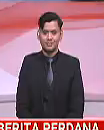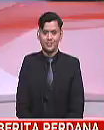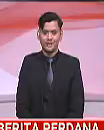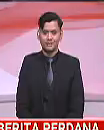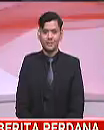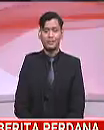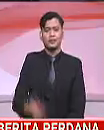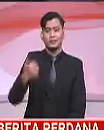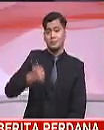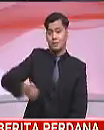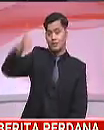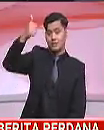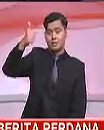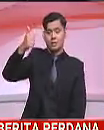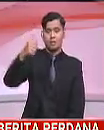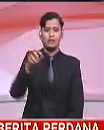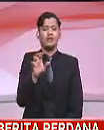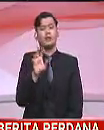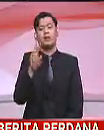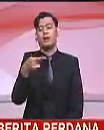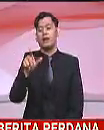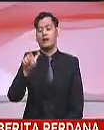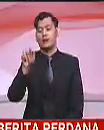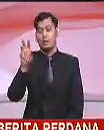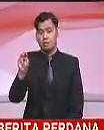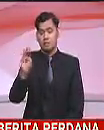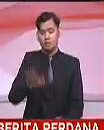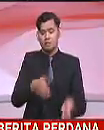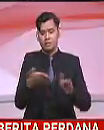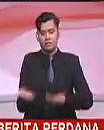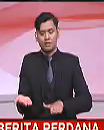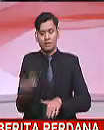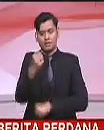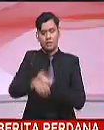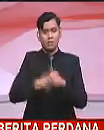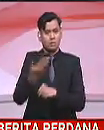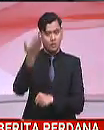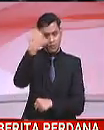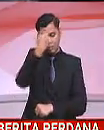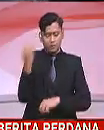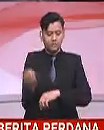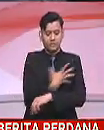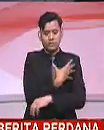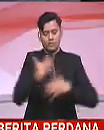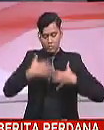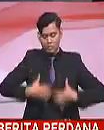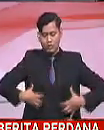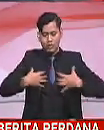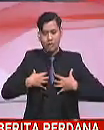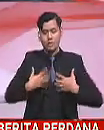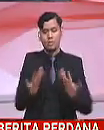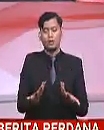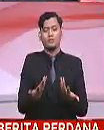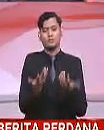Ya, pengarah terkenal Alaya Hamno Halim Ismail yang meninggal dunia tahun lalu akibat kanser paru-paru sempat